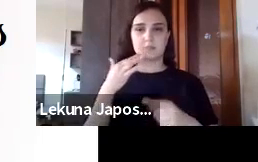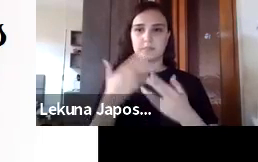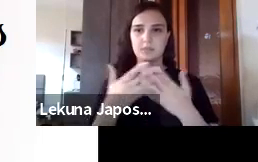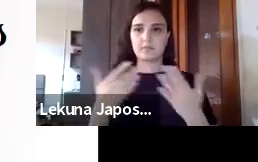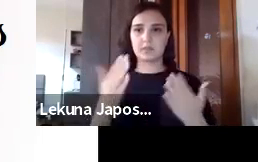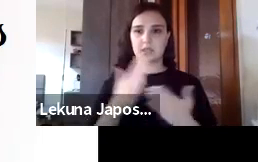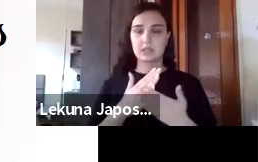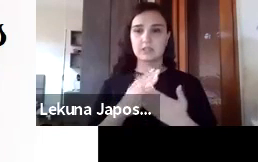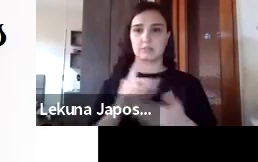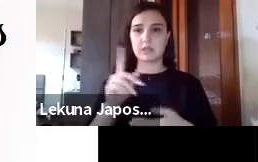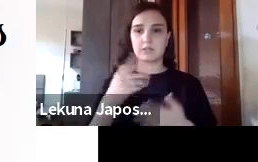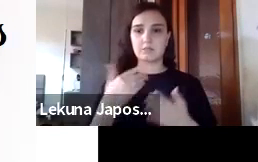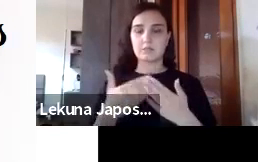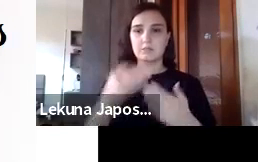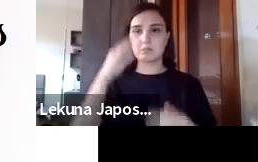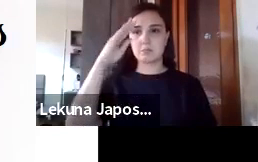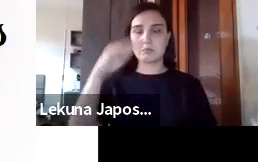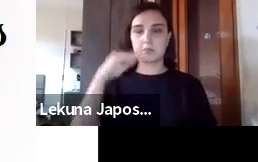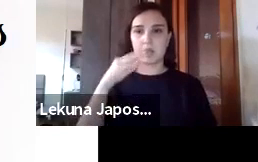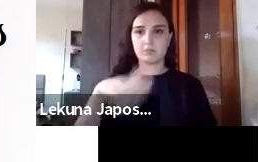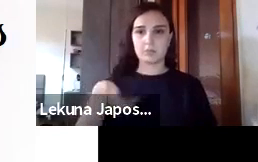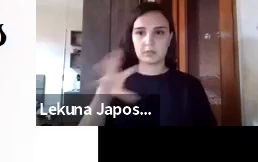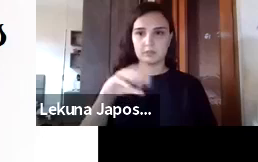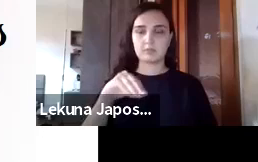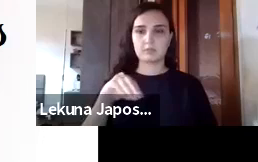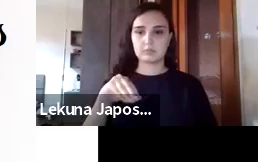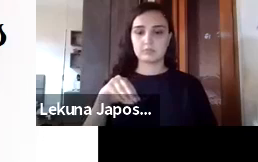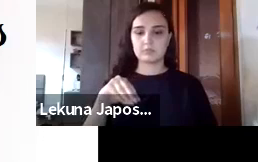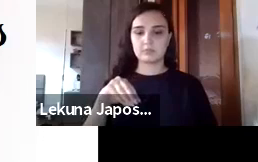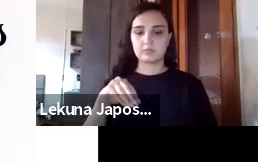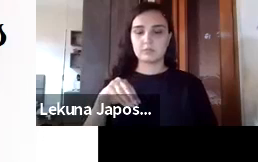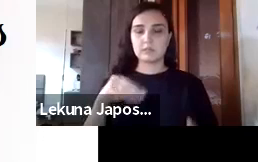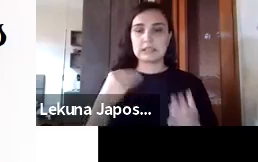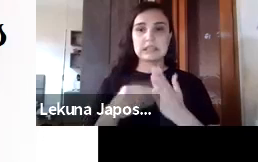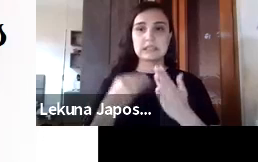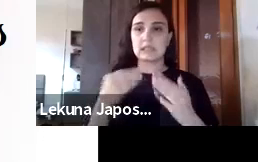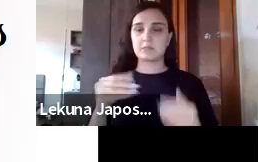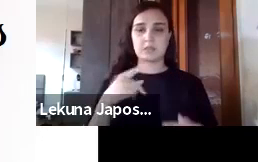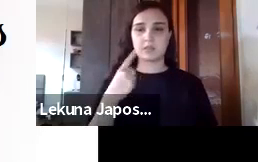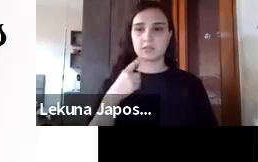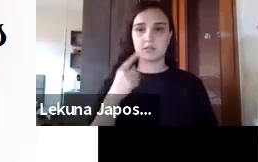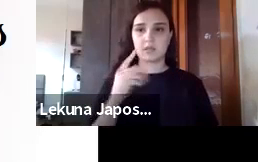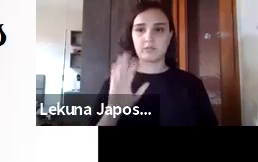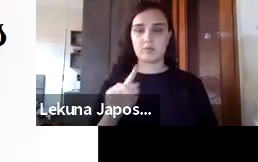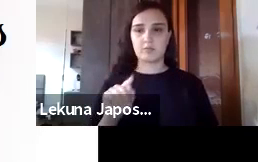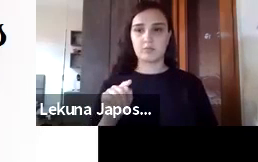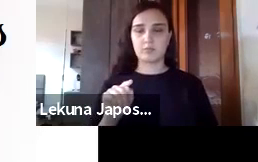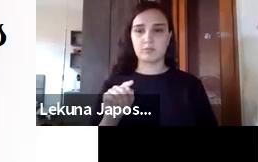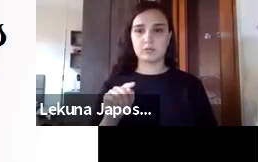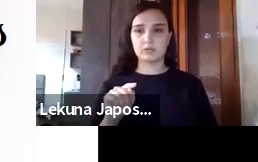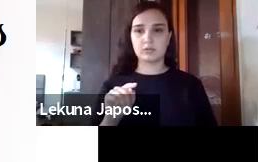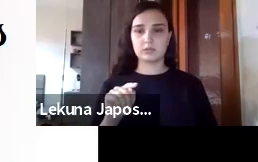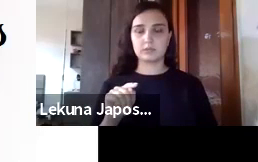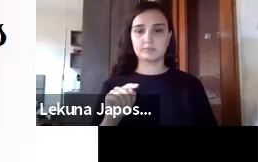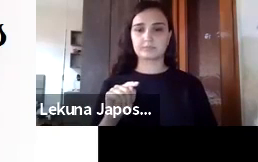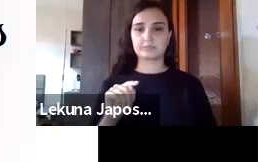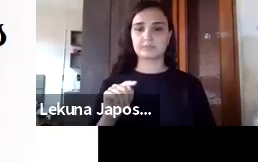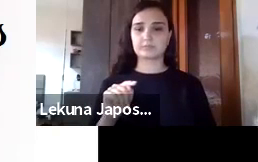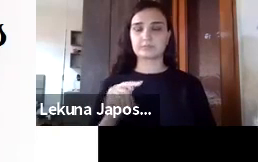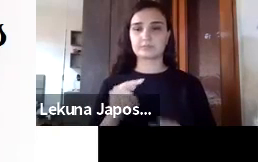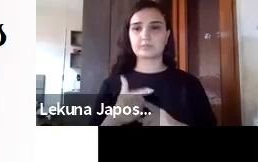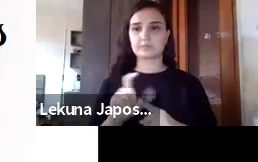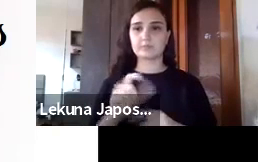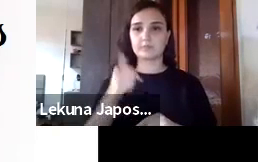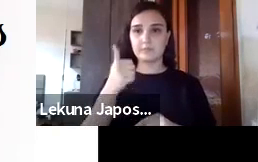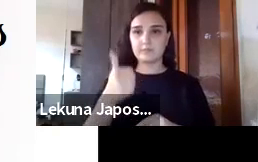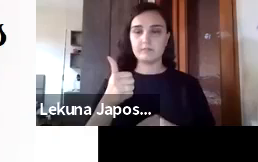თუმცა მამებსაც კიდევ ერთხელ ამბობ, არანაირად არ ვაკეთებ აქ ხოლმე დისკრიმინაციას, იმიტომ რომ ძალიან ესეთი კარგი